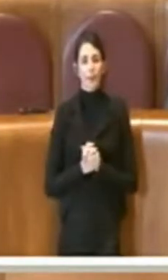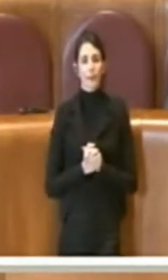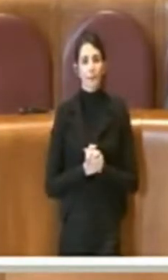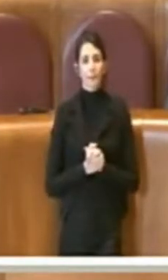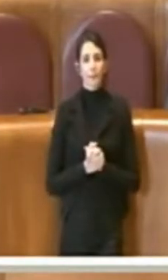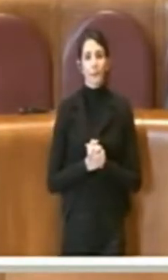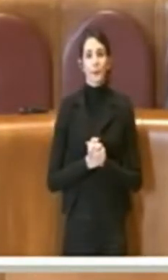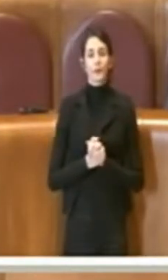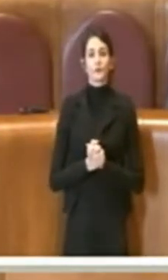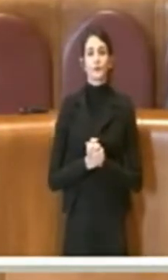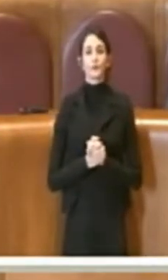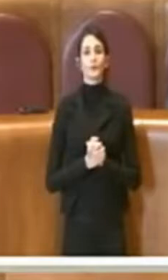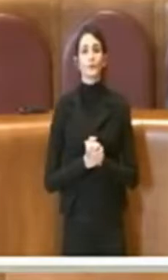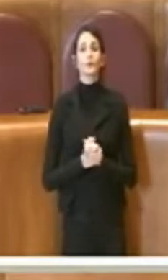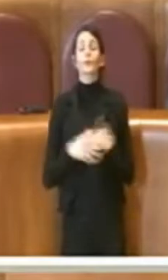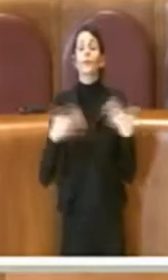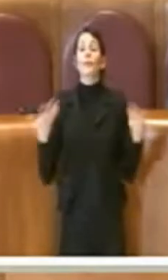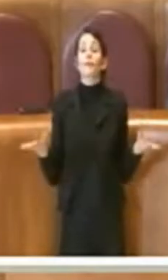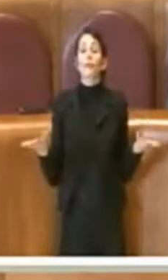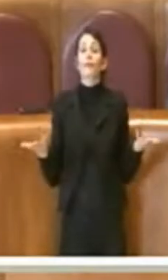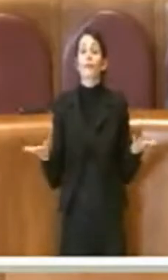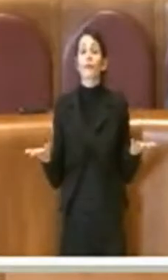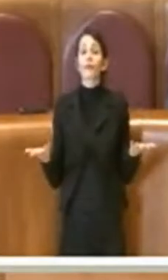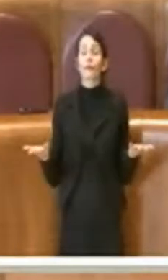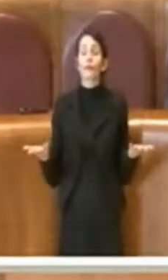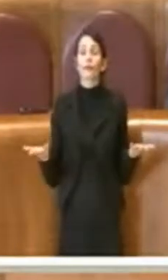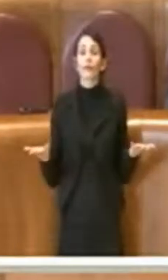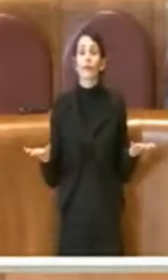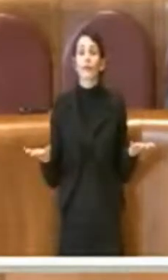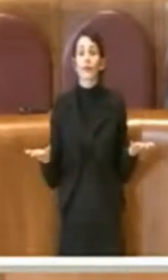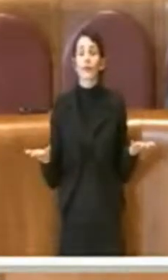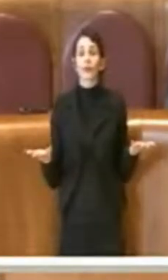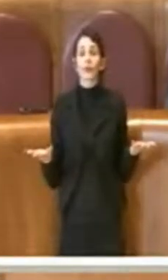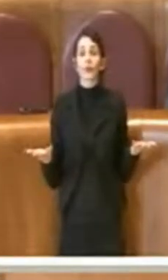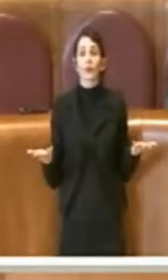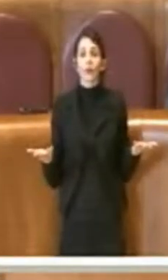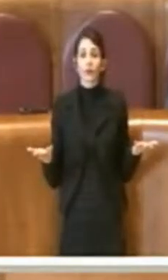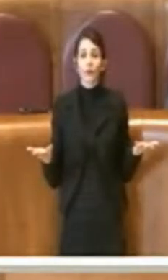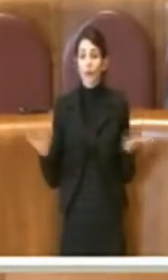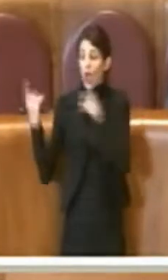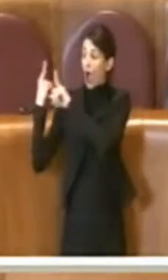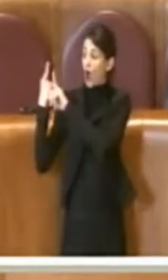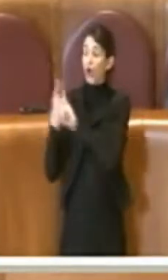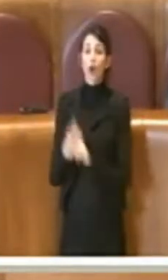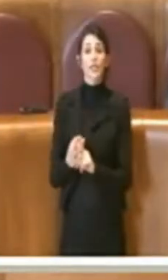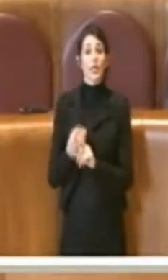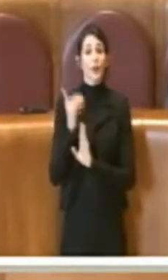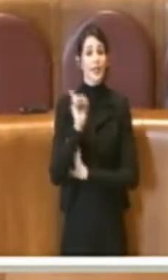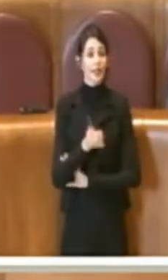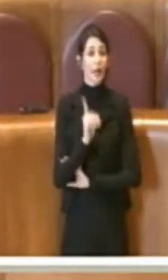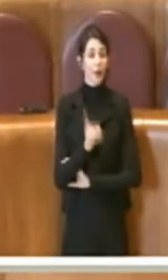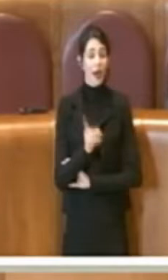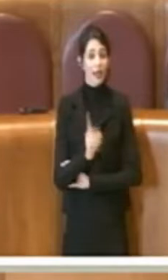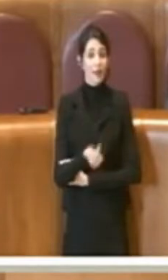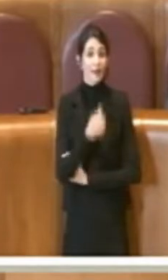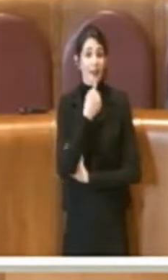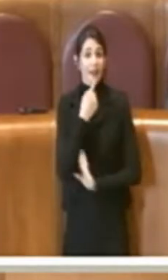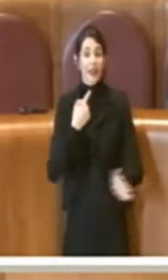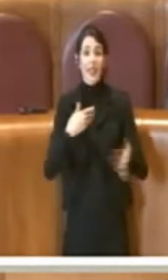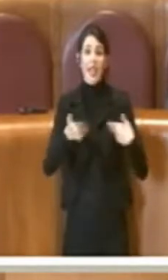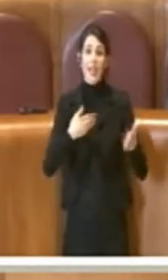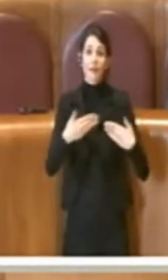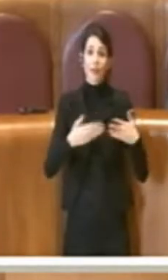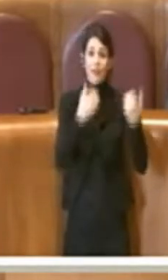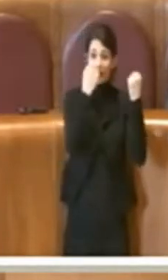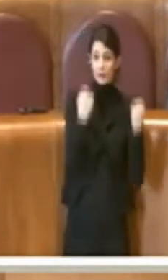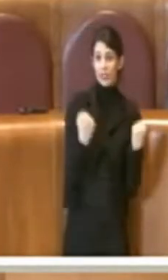Blocca lo scorrimento delle graduatorie e con la ovvia conseguenza che chi era in emergenza abitativa, magari